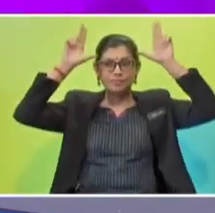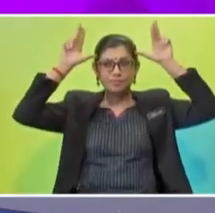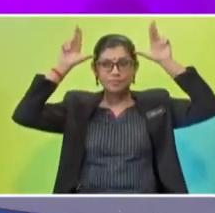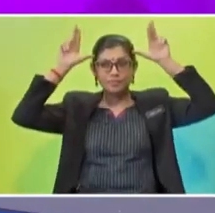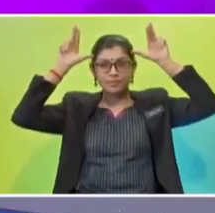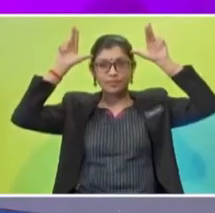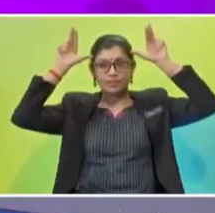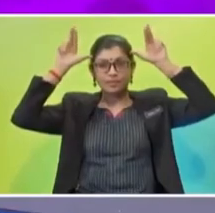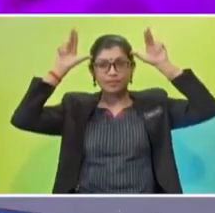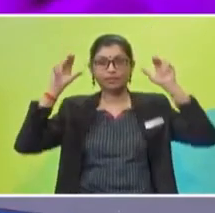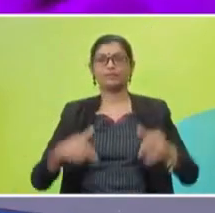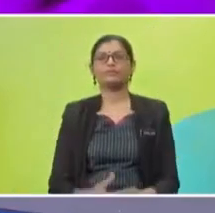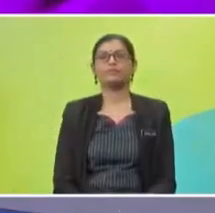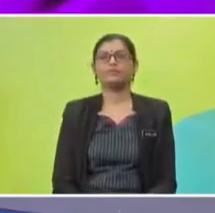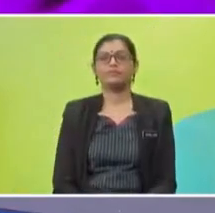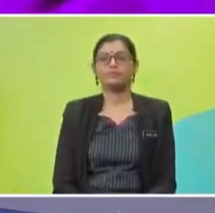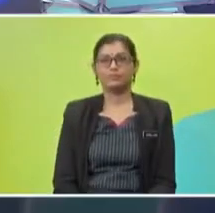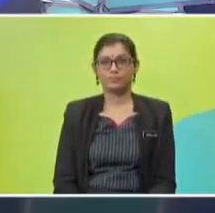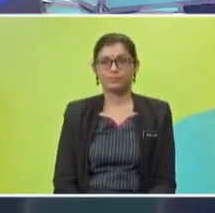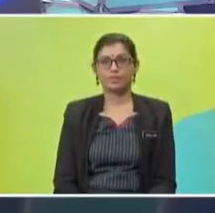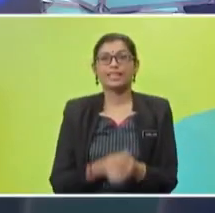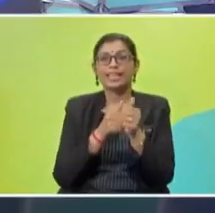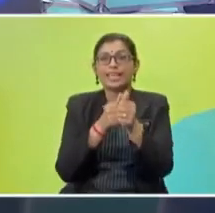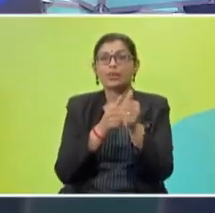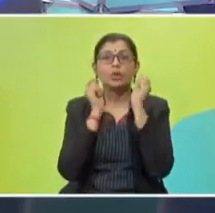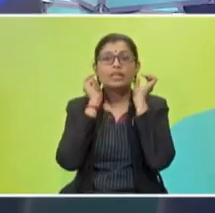sudah ikuti eticom